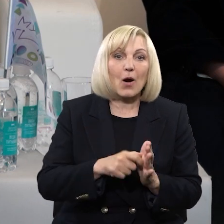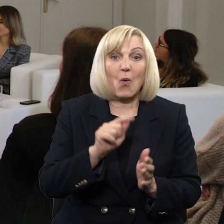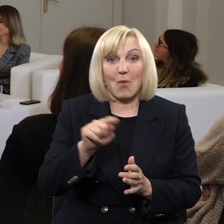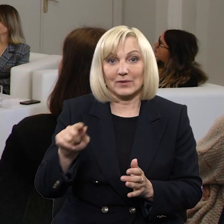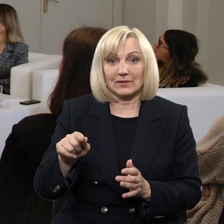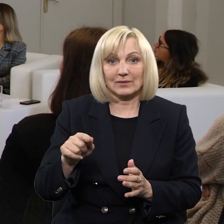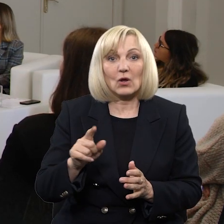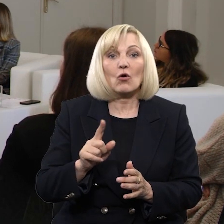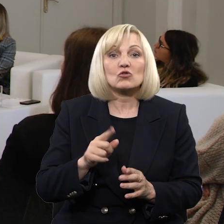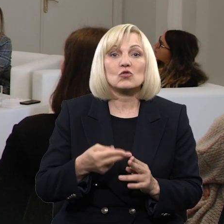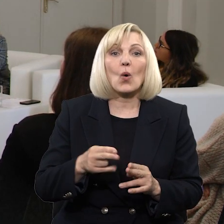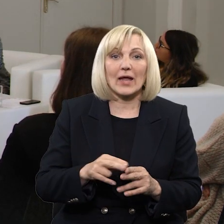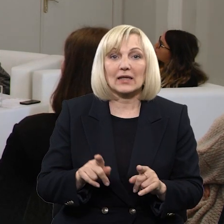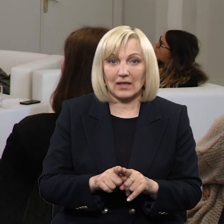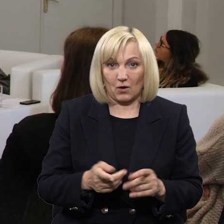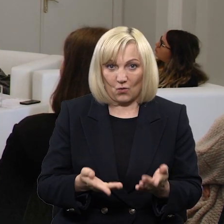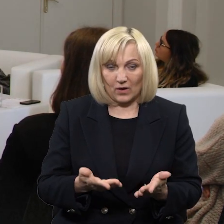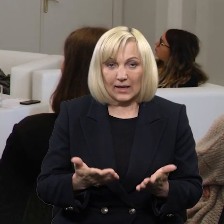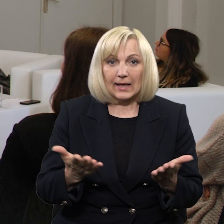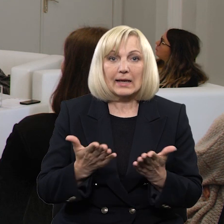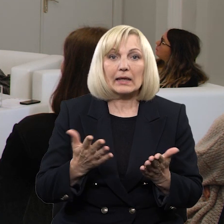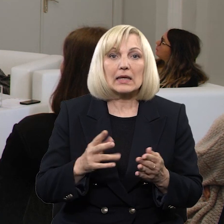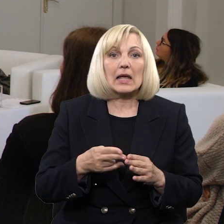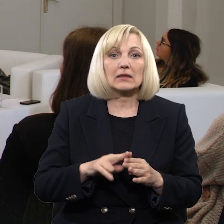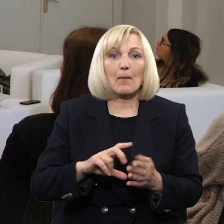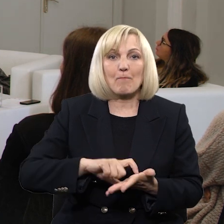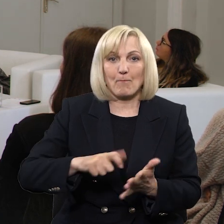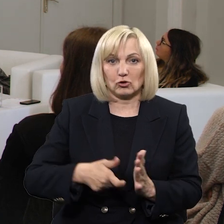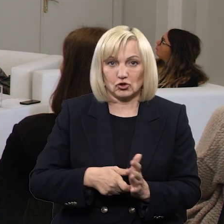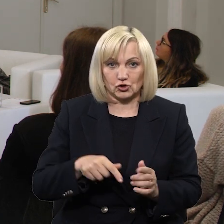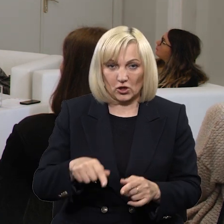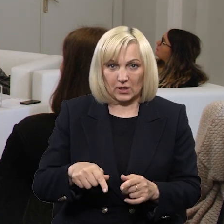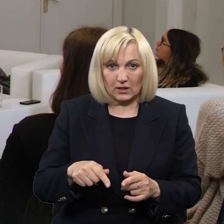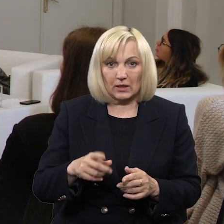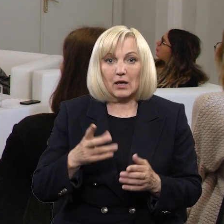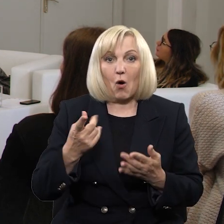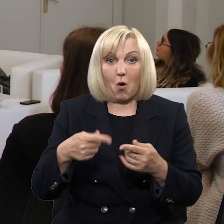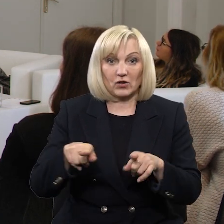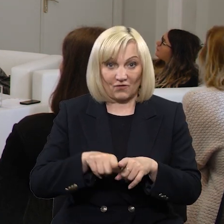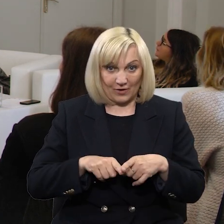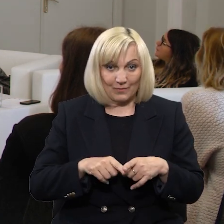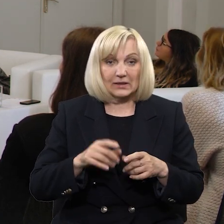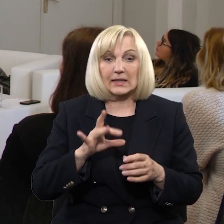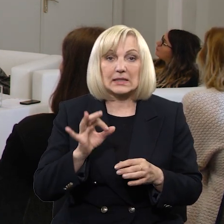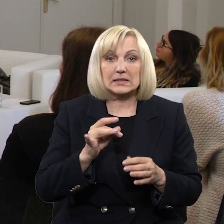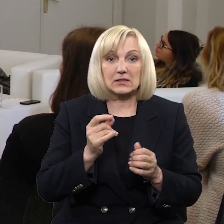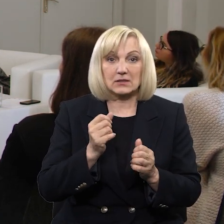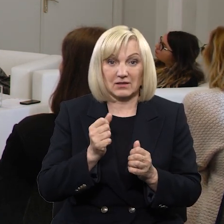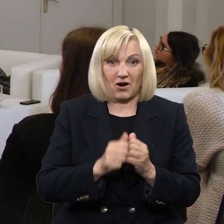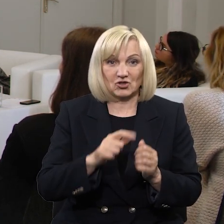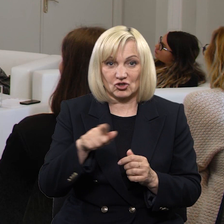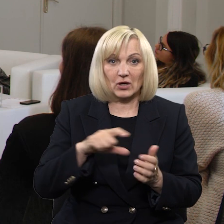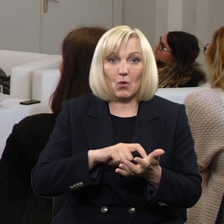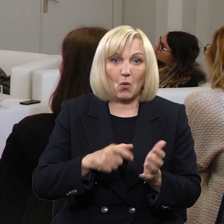ее просто посмотрим что это такое какие-то помещения даже одновременно на в каждой из